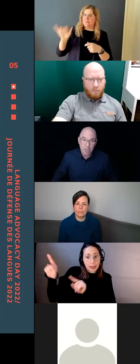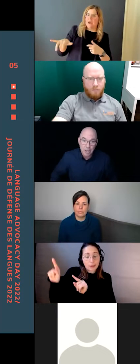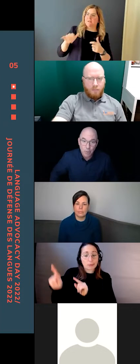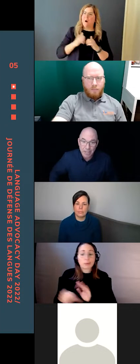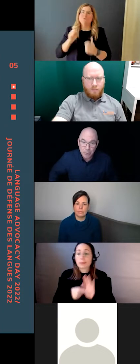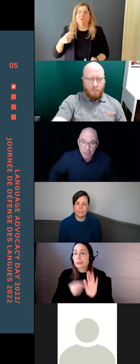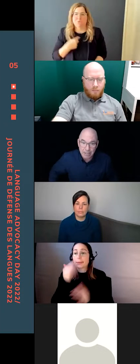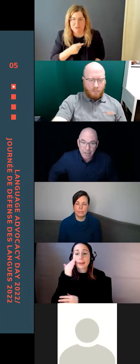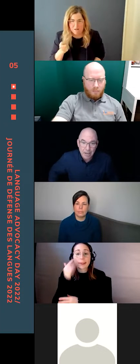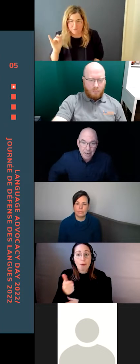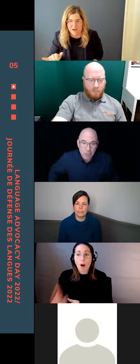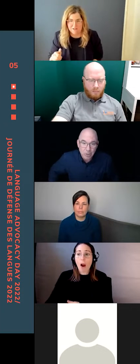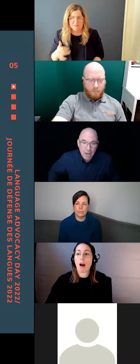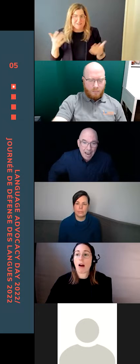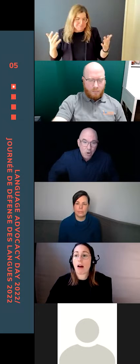pour vous donner une idée